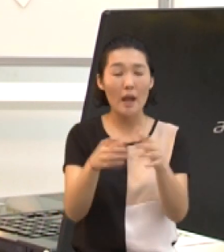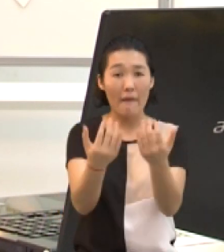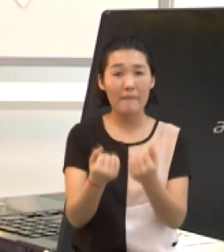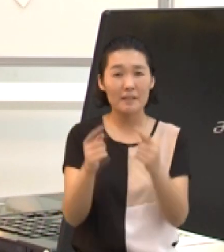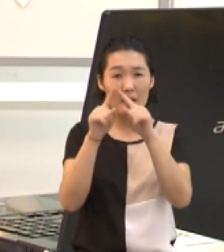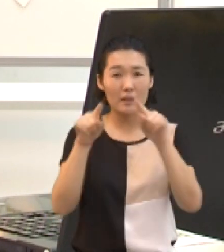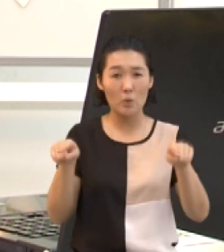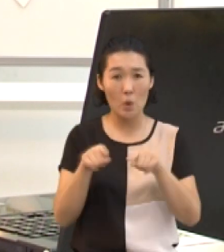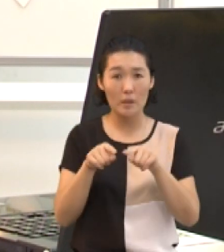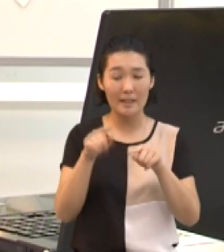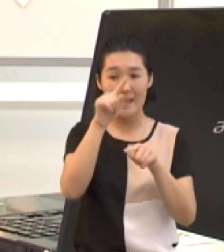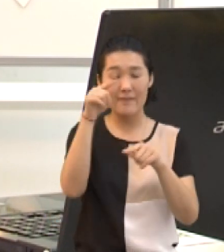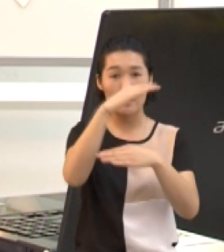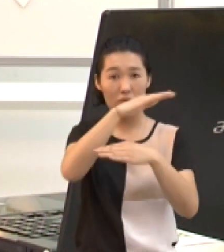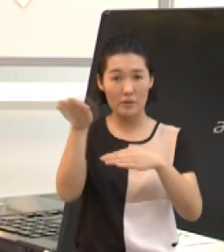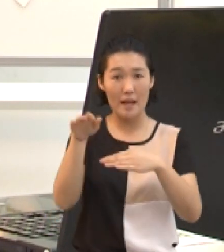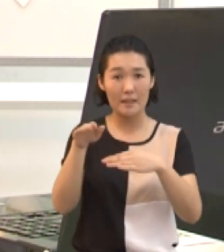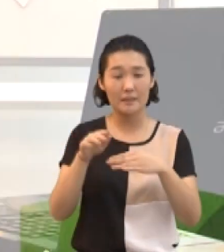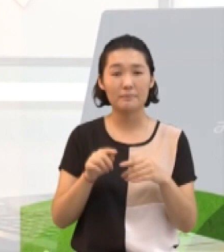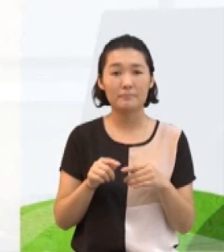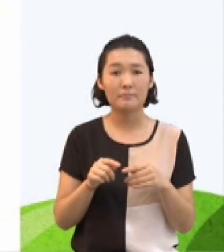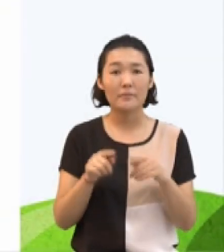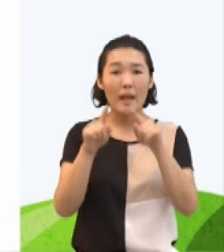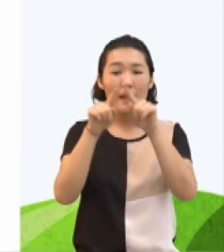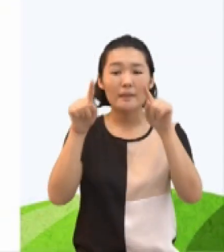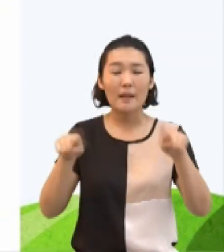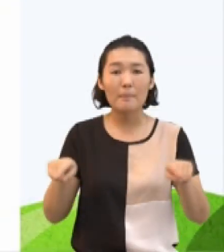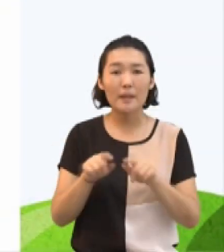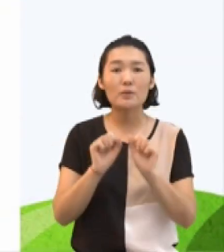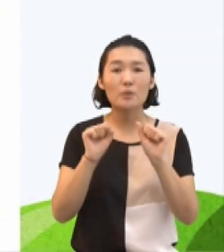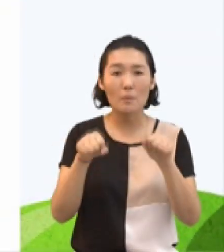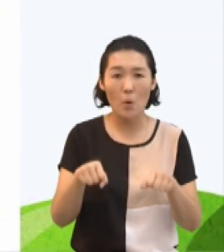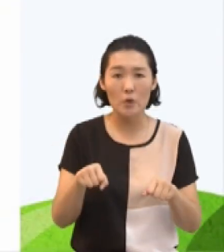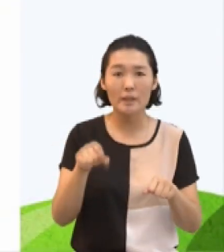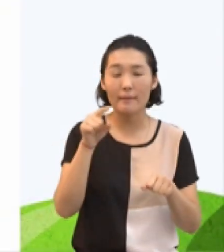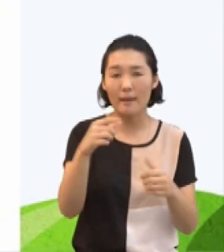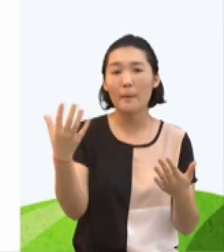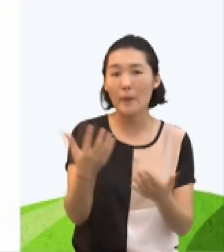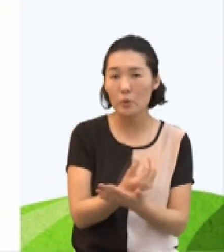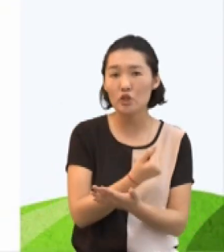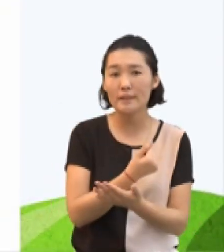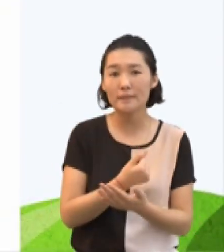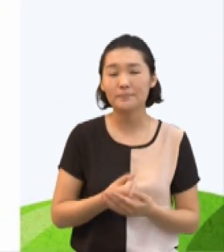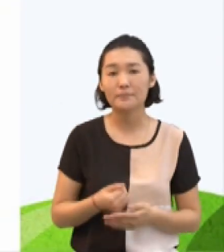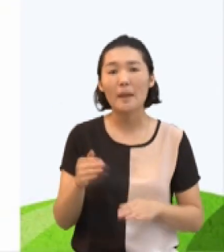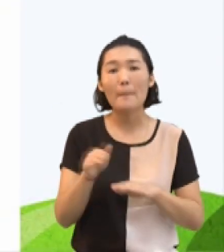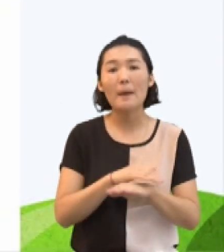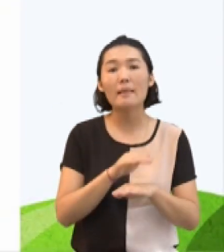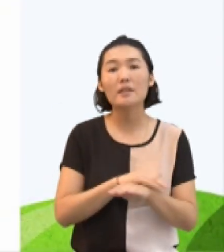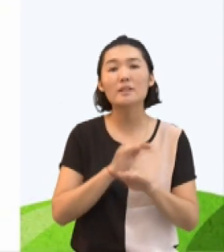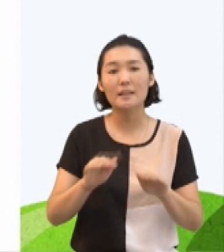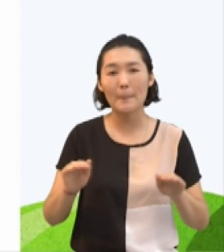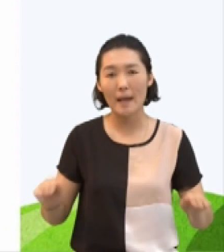Взять треугольник и верх удалить. Трапецию можно так получить.